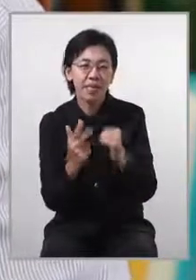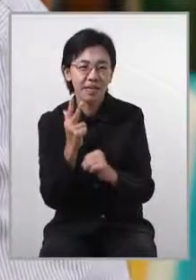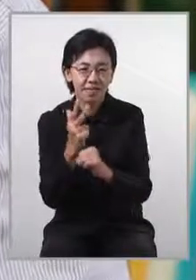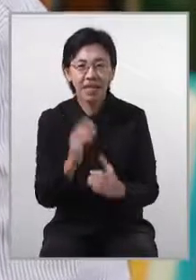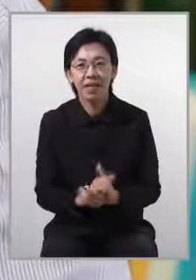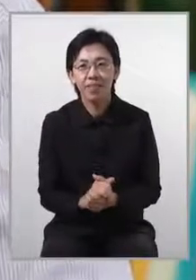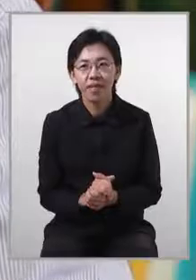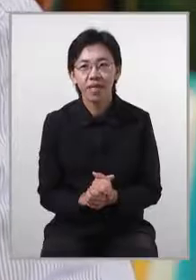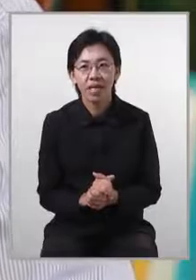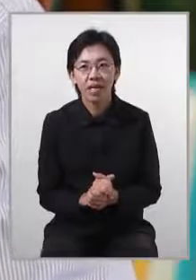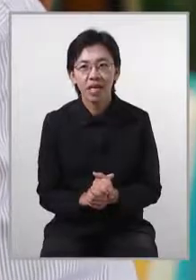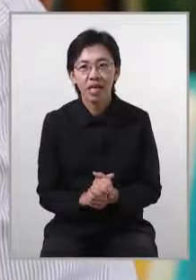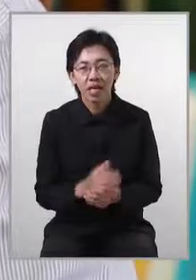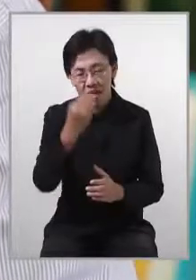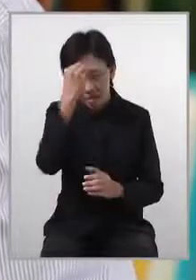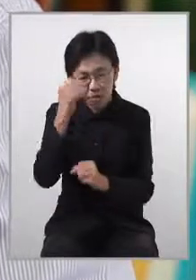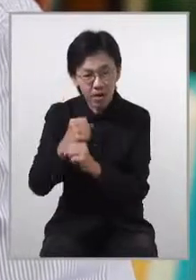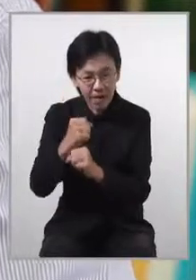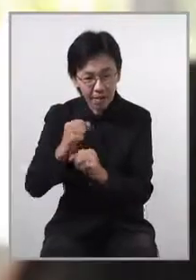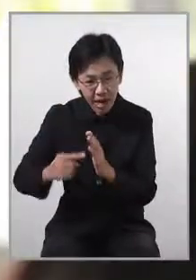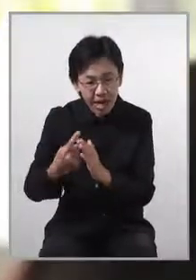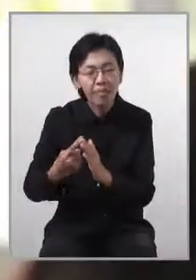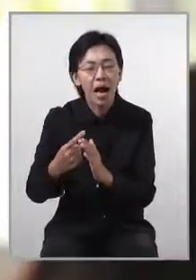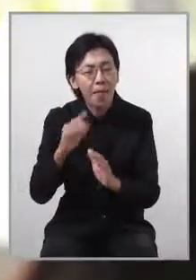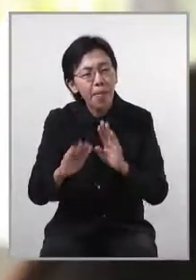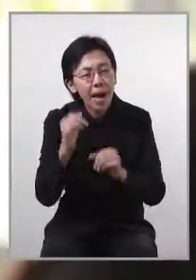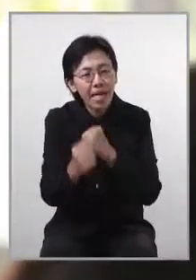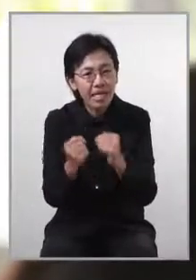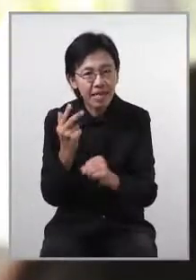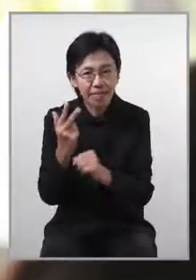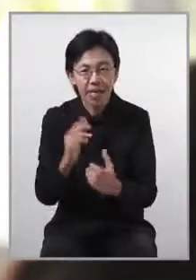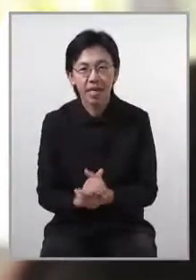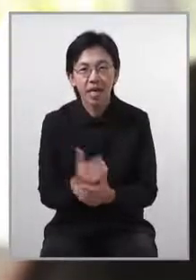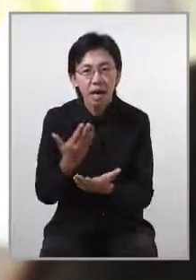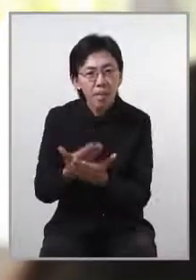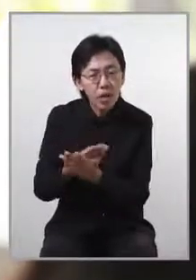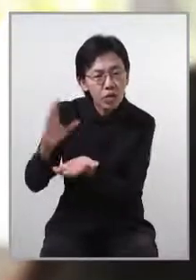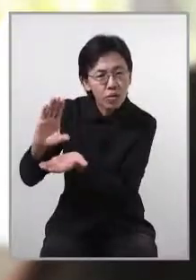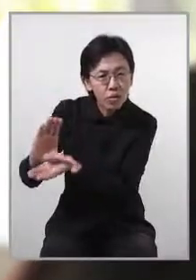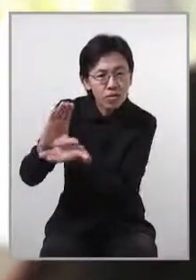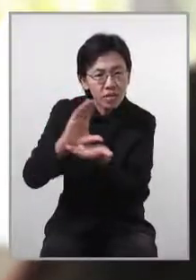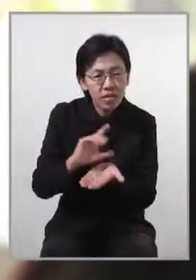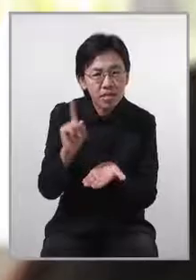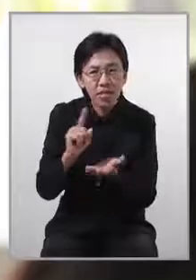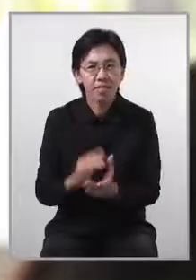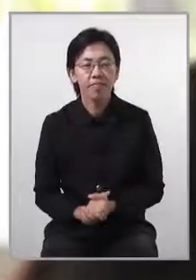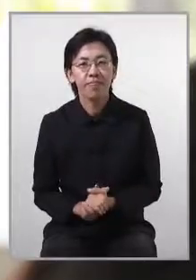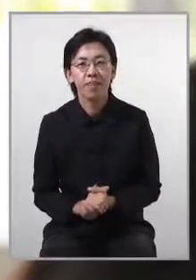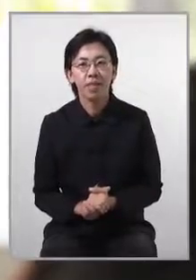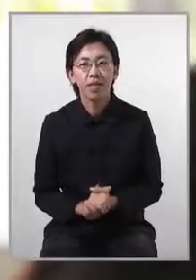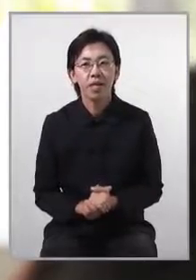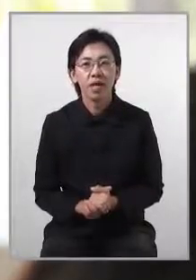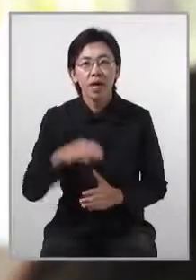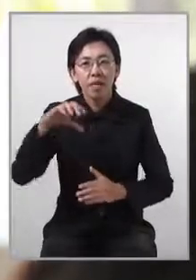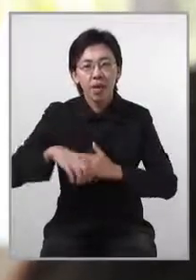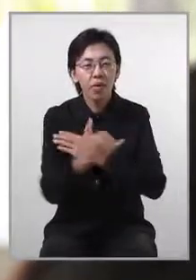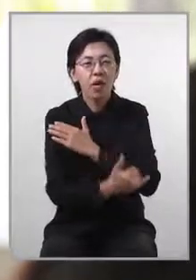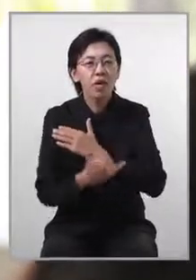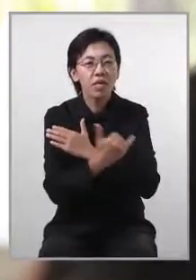อนนั้นญี่ปุ่นเริ่มงาน ให้เรา3ปีเขามีภายใต้การซัพพอร์ตขององค์กรระหว่างประเทศ